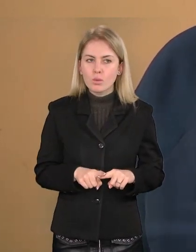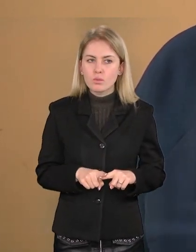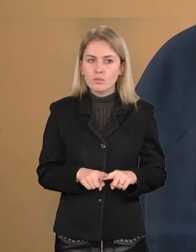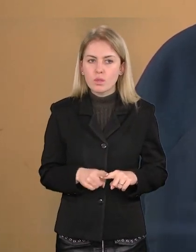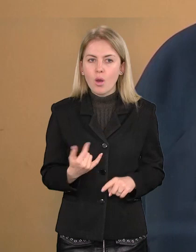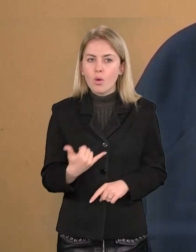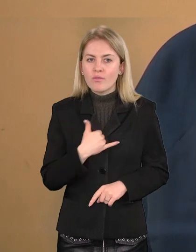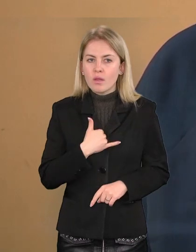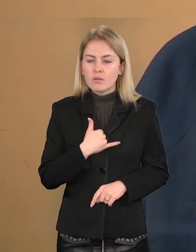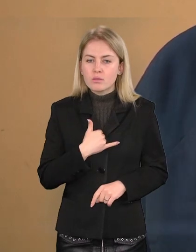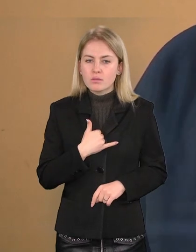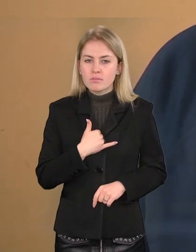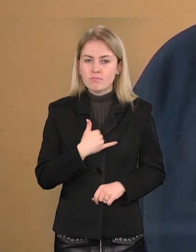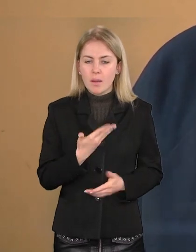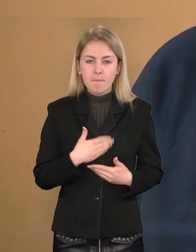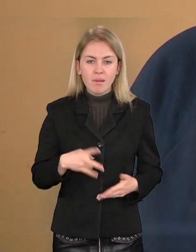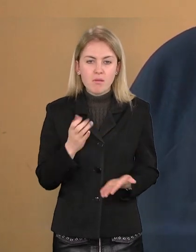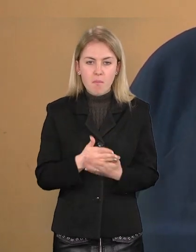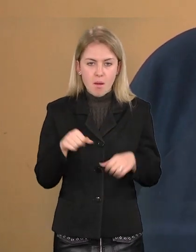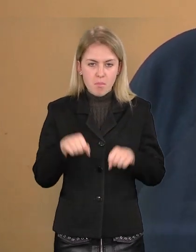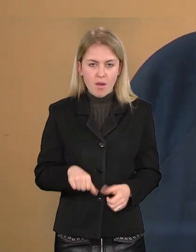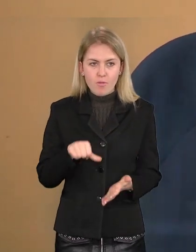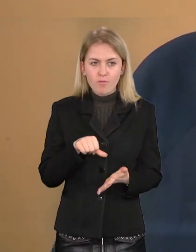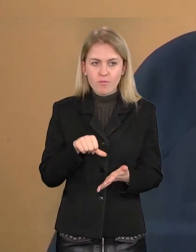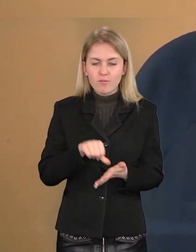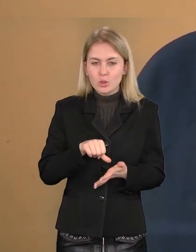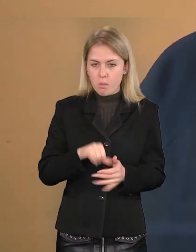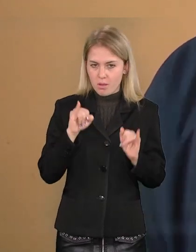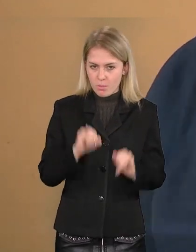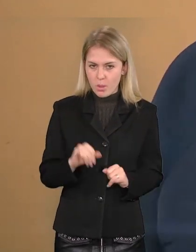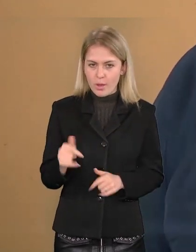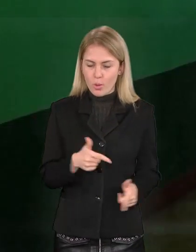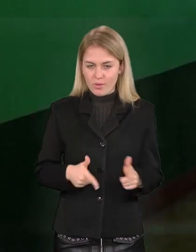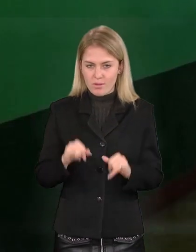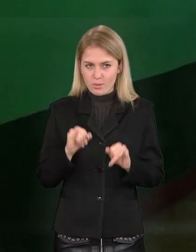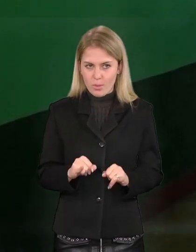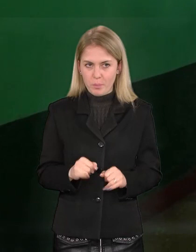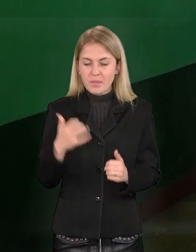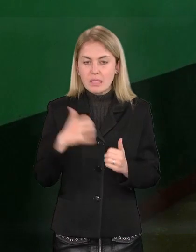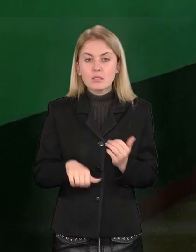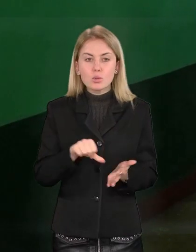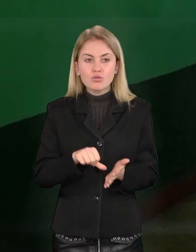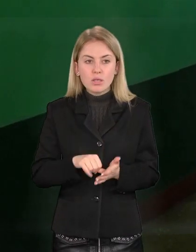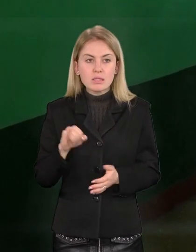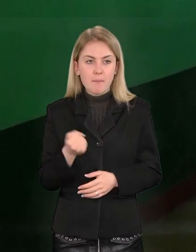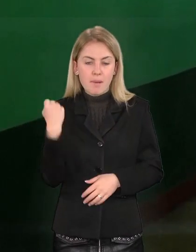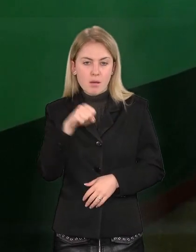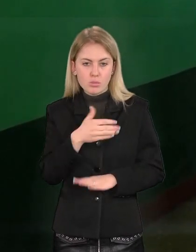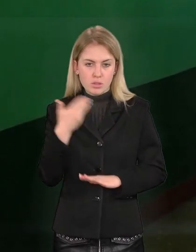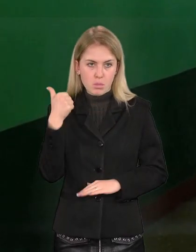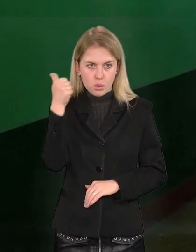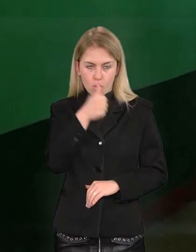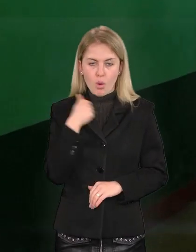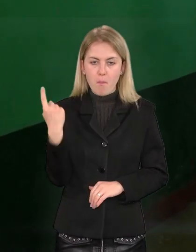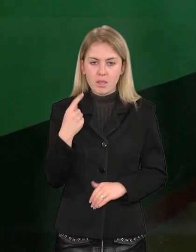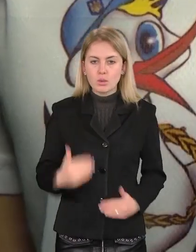в нас ми не маємо права виступати погано і готуватися погано. Серед учасників і переможці минулорічного